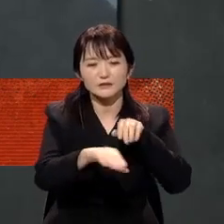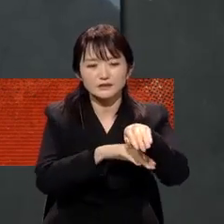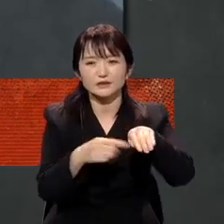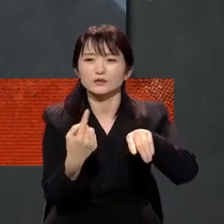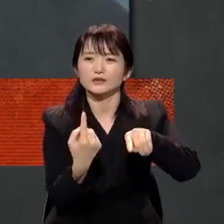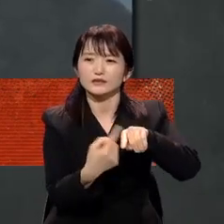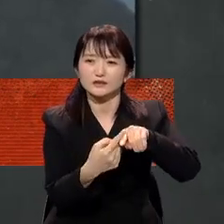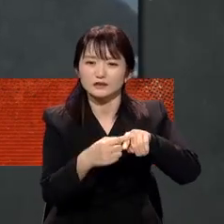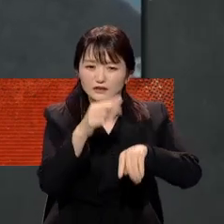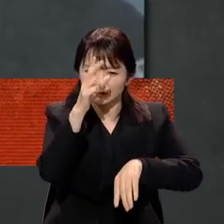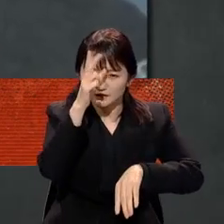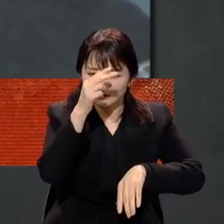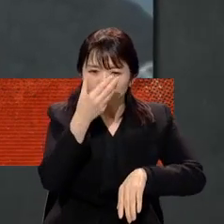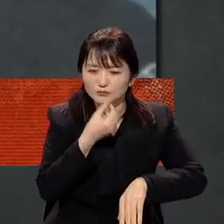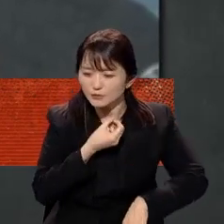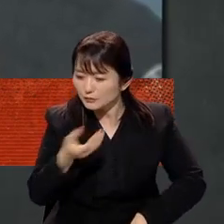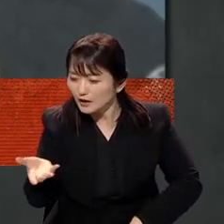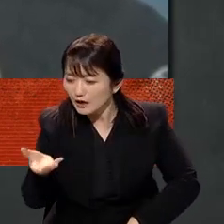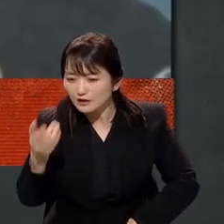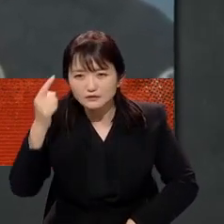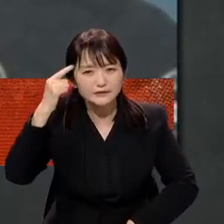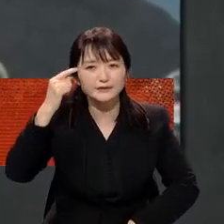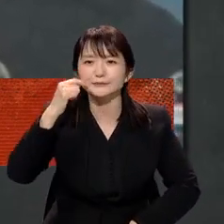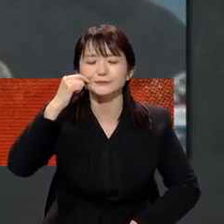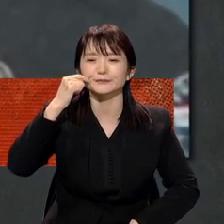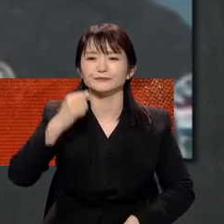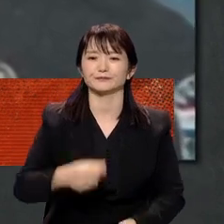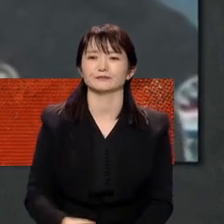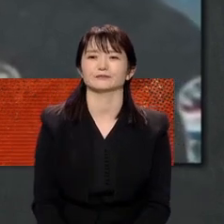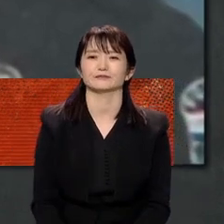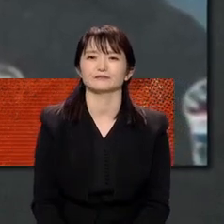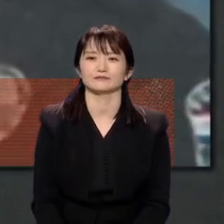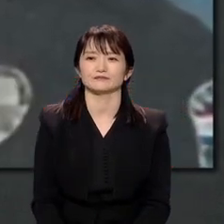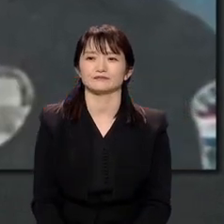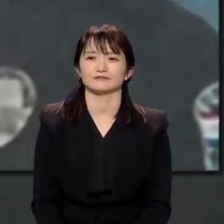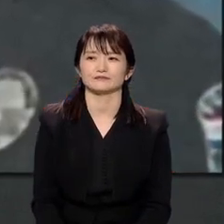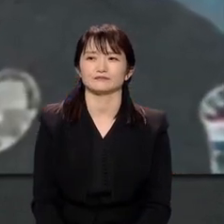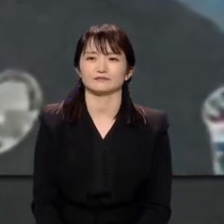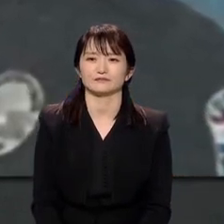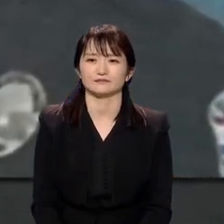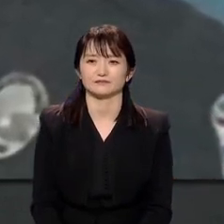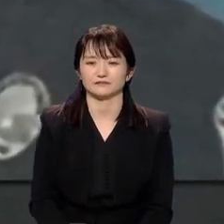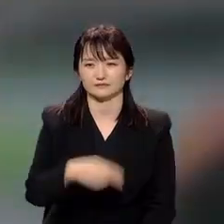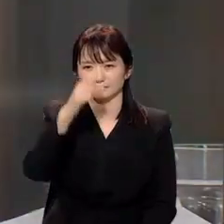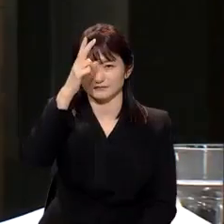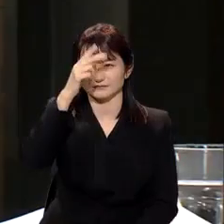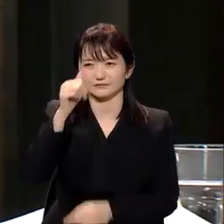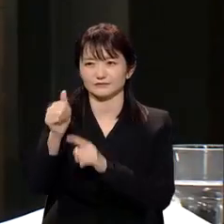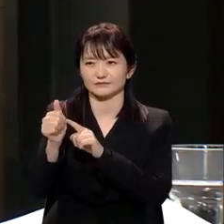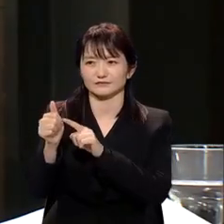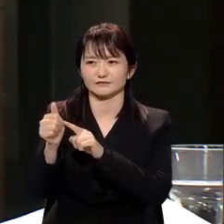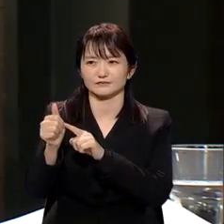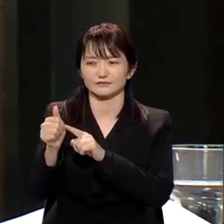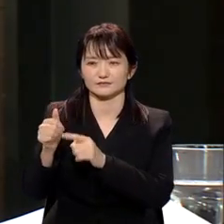이런 짓을 할 거라고는 상상도 못했던 겁니다. 예, 알겠습니다. 저 경찰관들